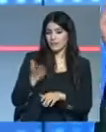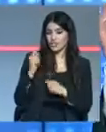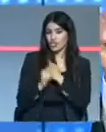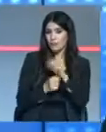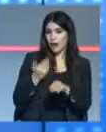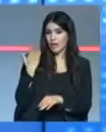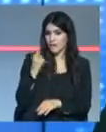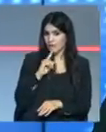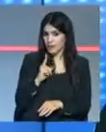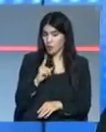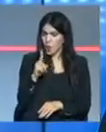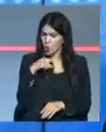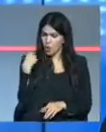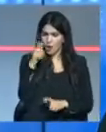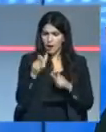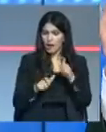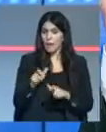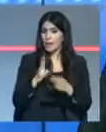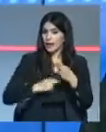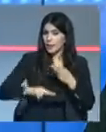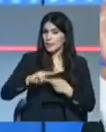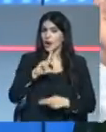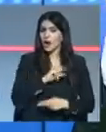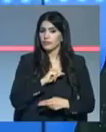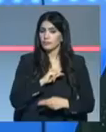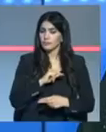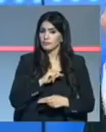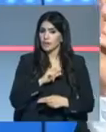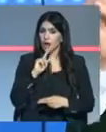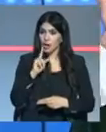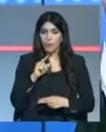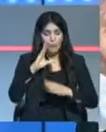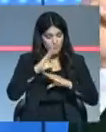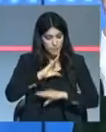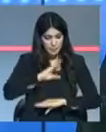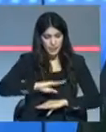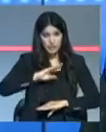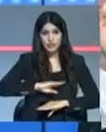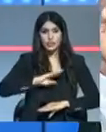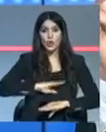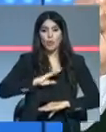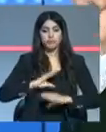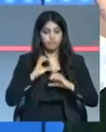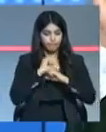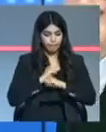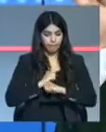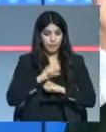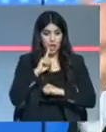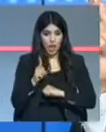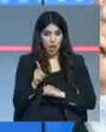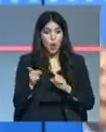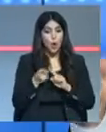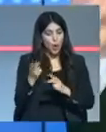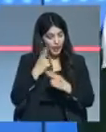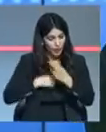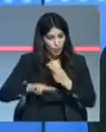كل ما قام به الامنيون من التحلي بسعه الصدر والتحلي بضبط النفس هو الذي كان كفيل